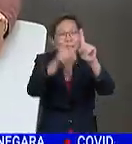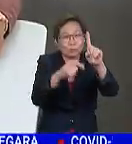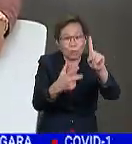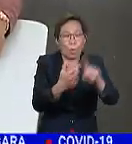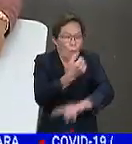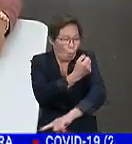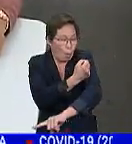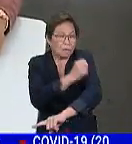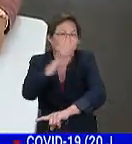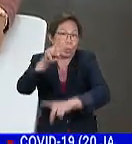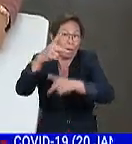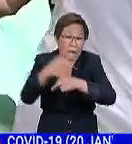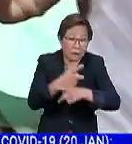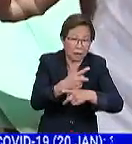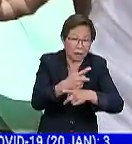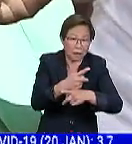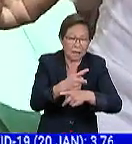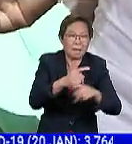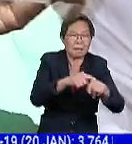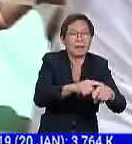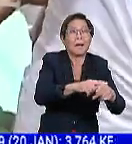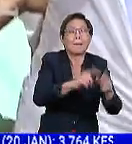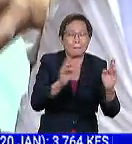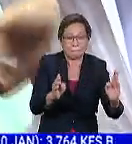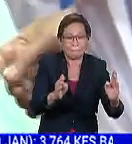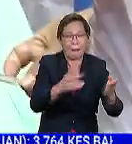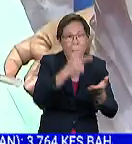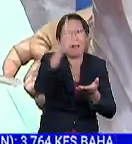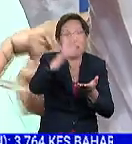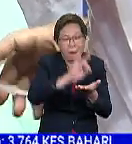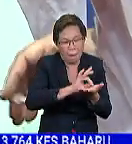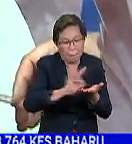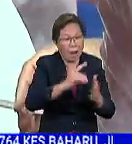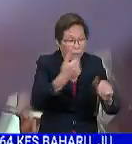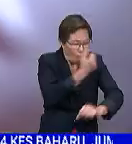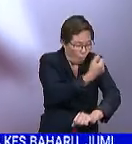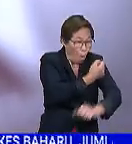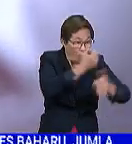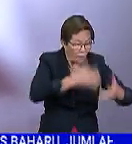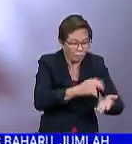Vaksin diberikan dua kali dengan sela masa 8 minggu selepas dos pertama.